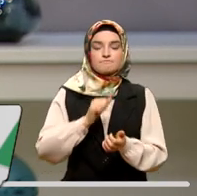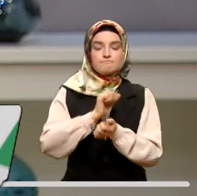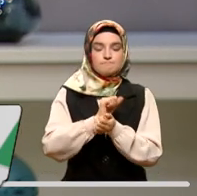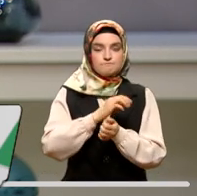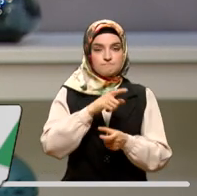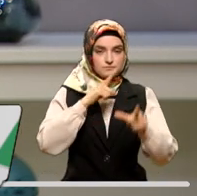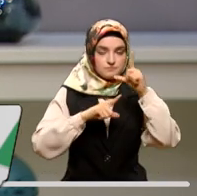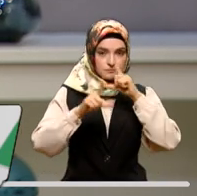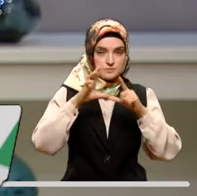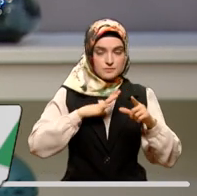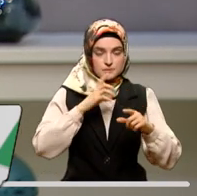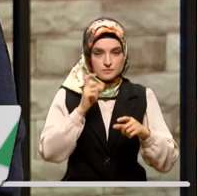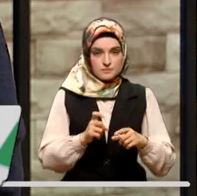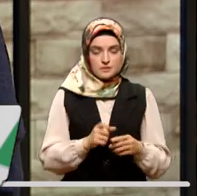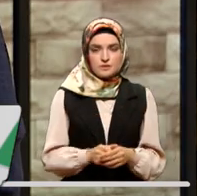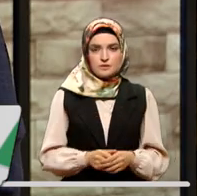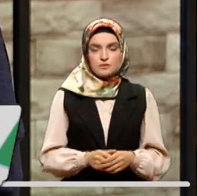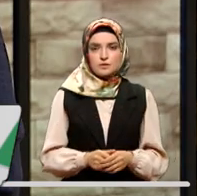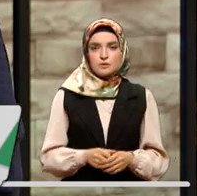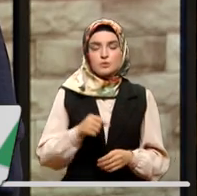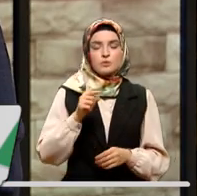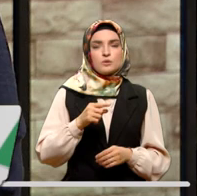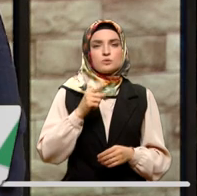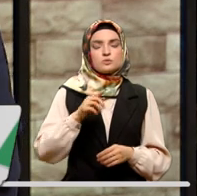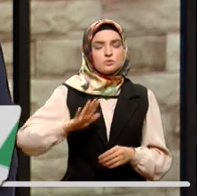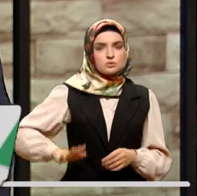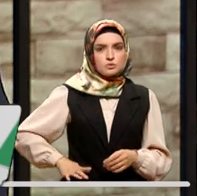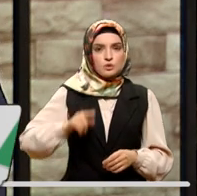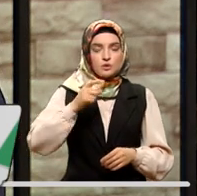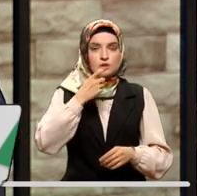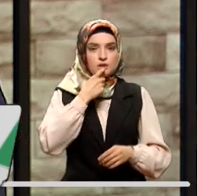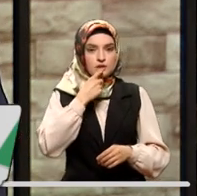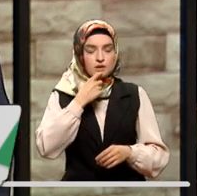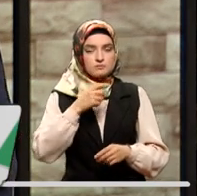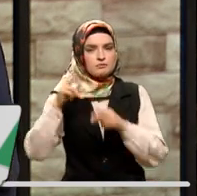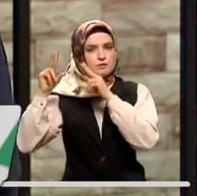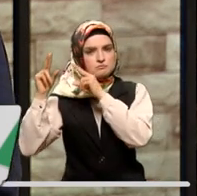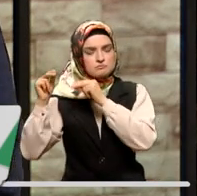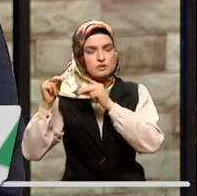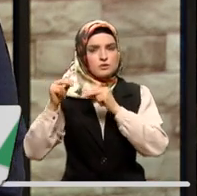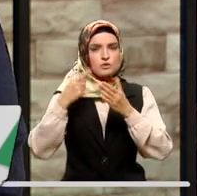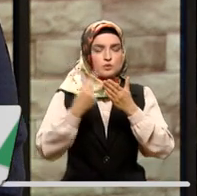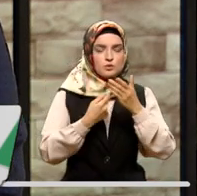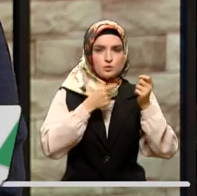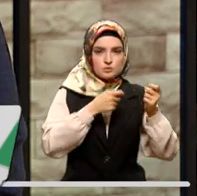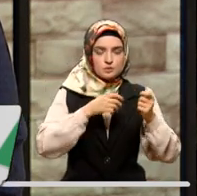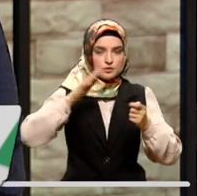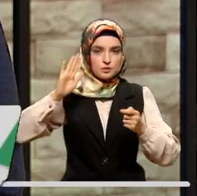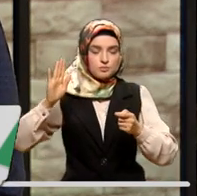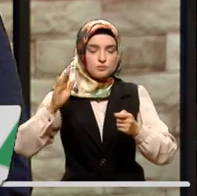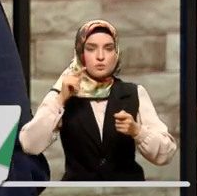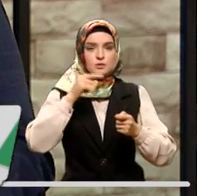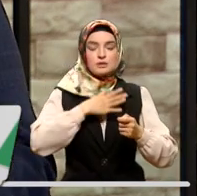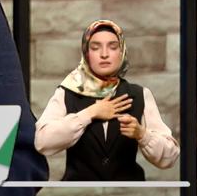Ben kendim adıma söyleyeyim. Mesela çocuklarım bu yaşlardayken her ikisini de gönderdim yatılı. O zamanlar Diyanet'in